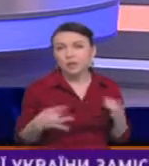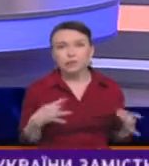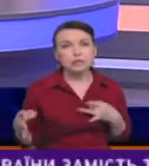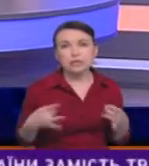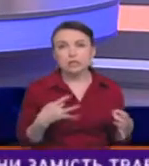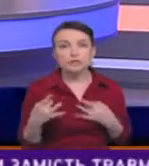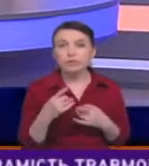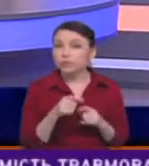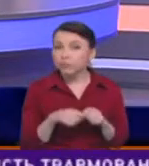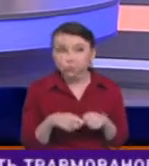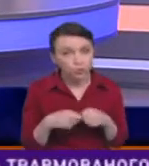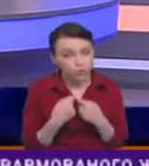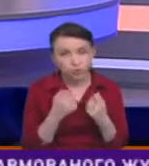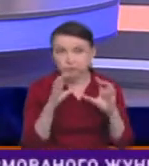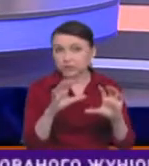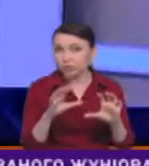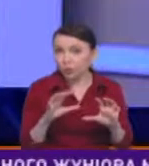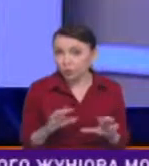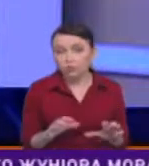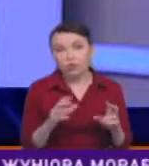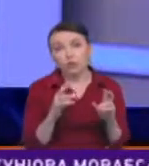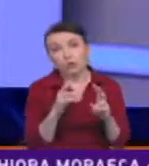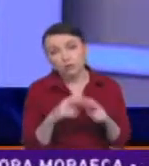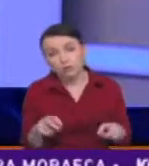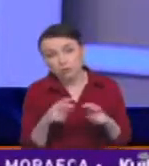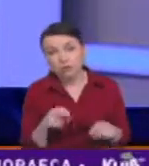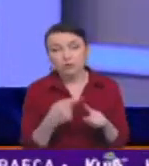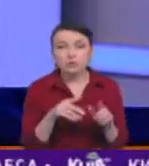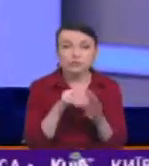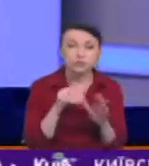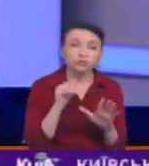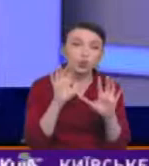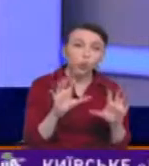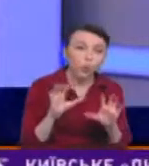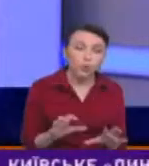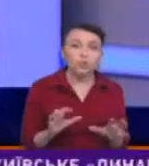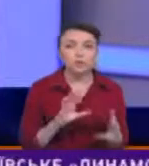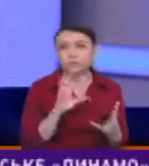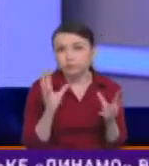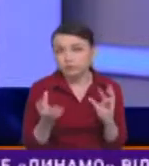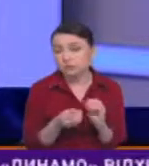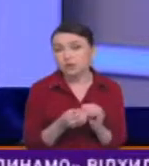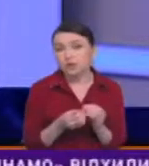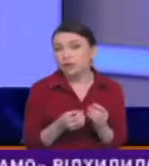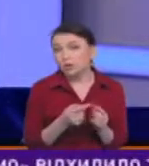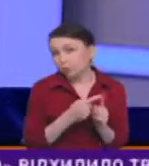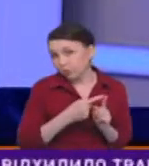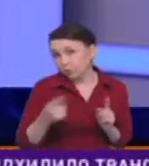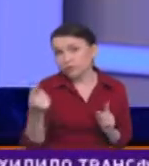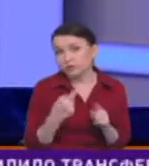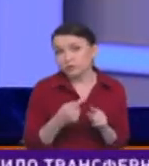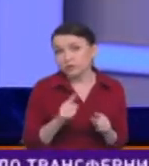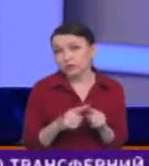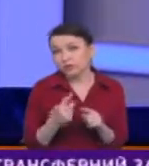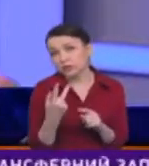не порушуючи закон про регламент, розглядати от цей виборчий кодекс, чи що там у них є, чи зміни, де впродовж от цих